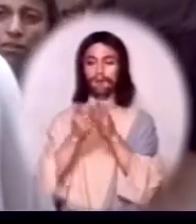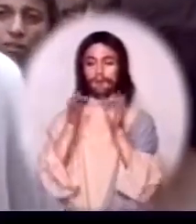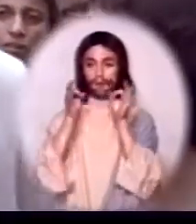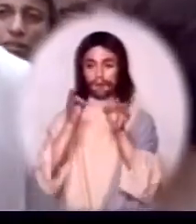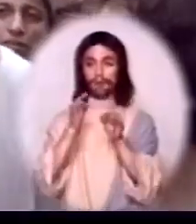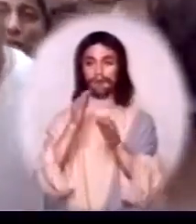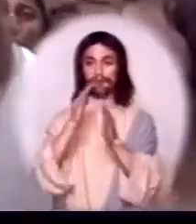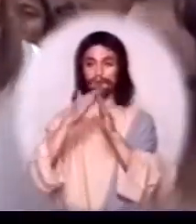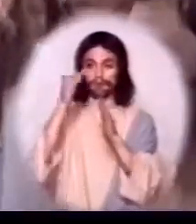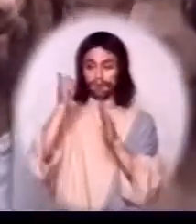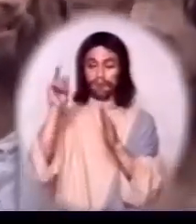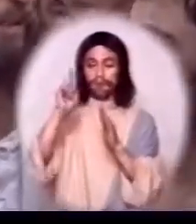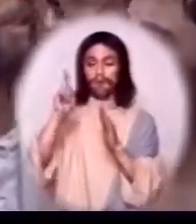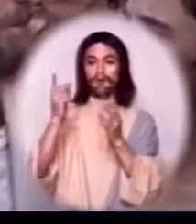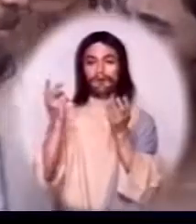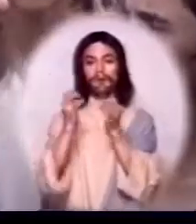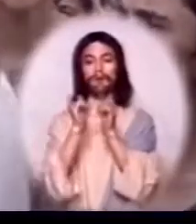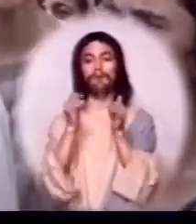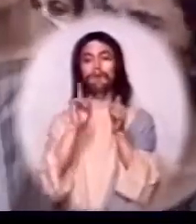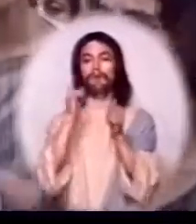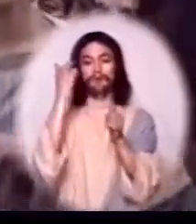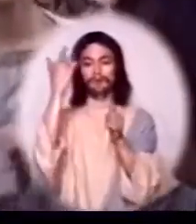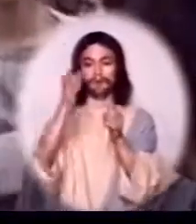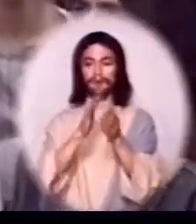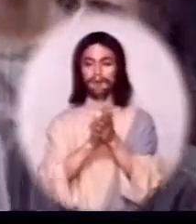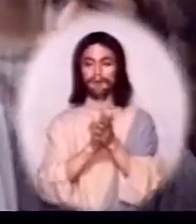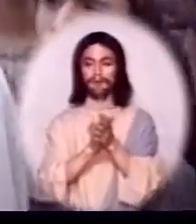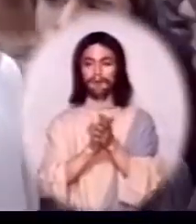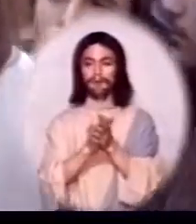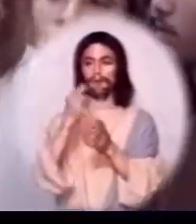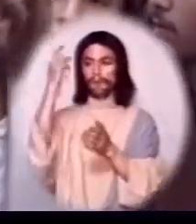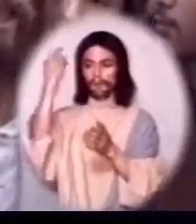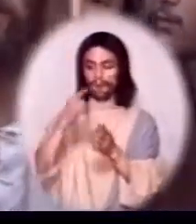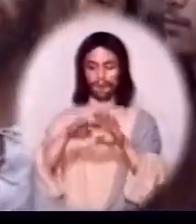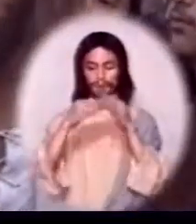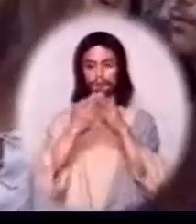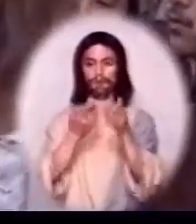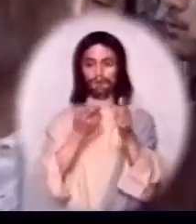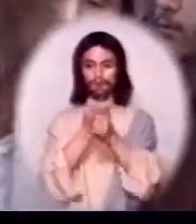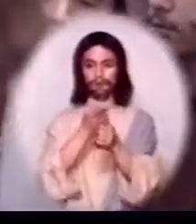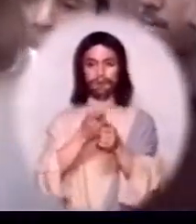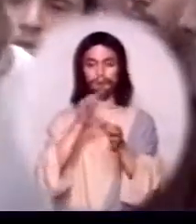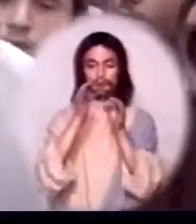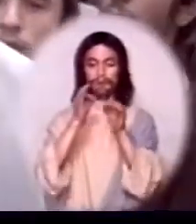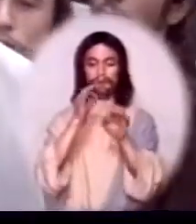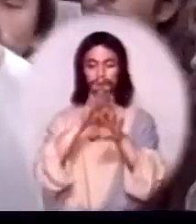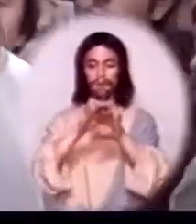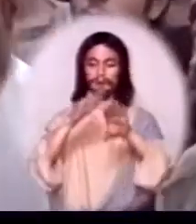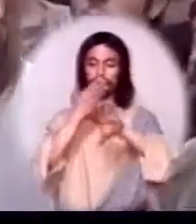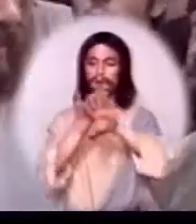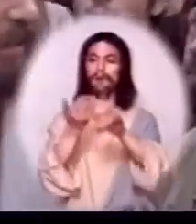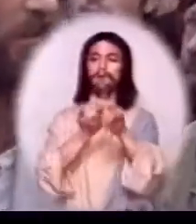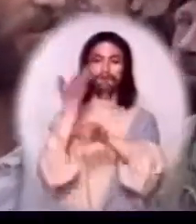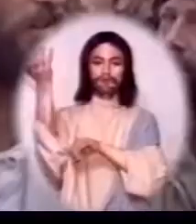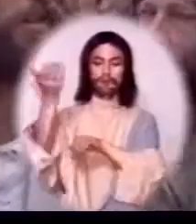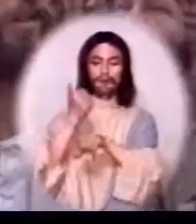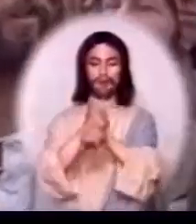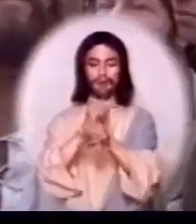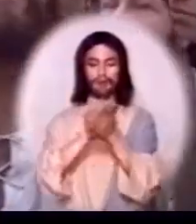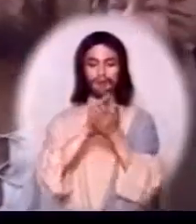그런즉 포도원 주인이 이 사람들을 어떻게 하겠느냐. 와서 그들을 죽이고 포도원을 다른 사람에게 주고 말